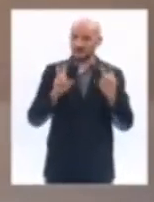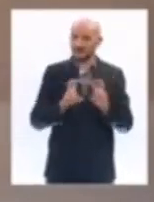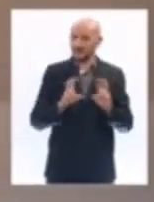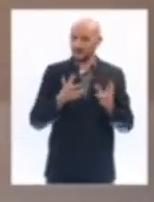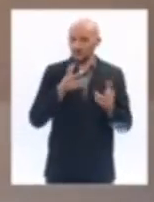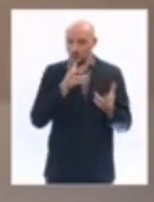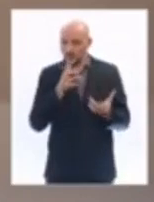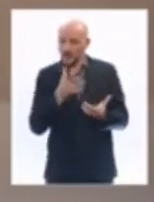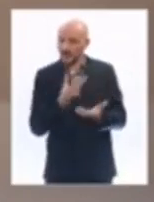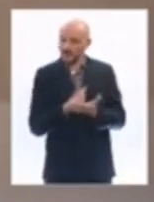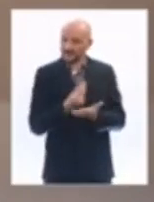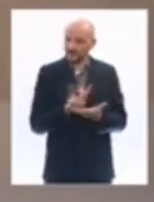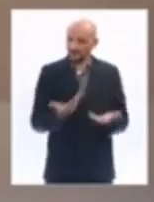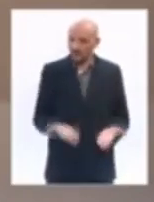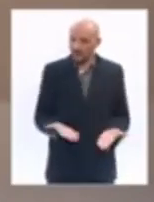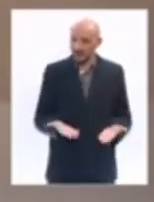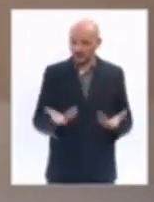un...